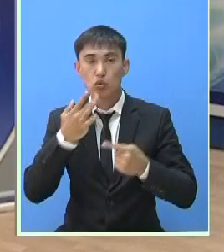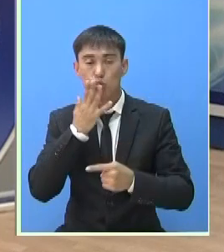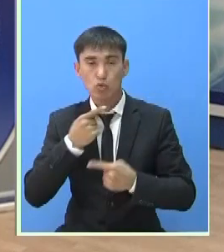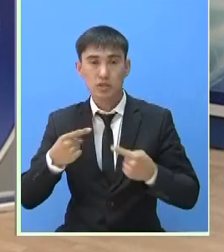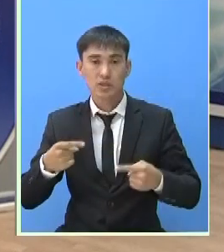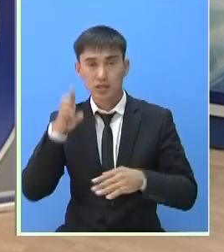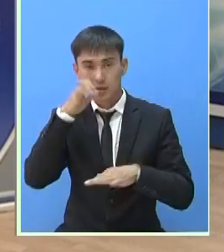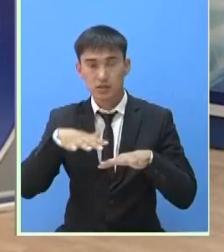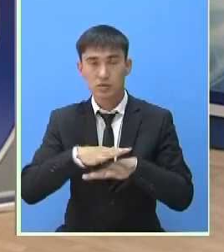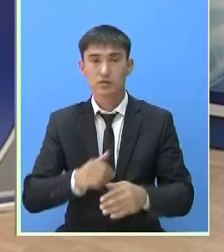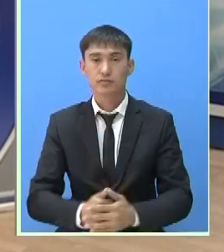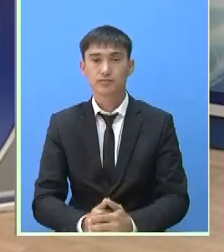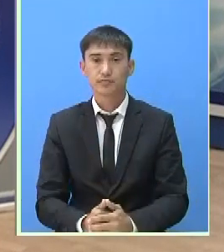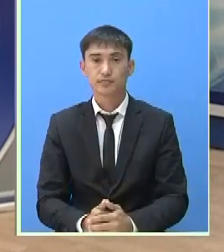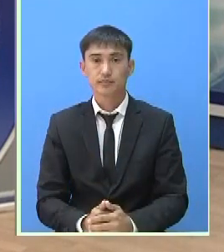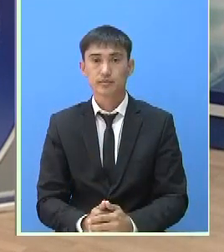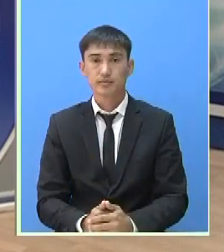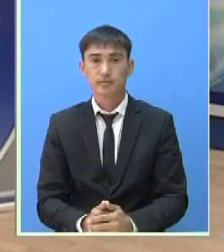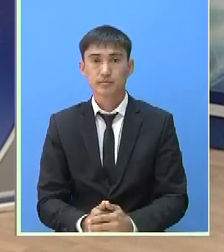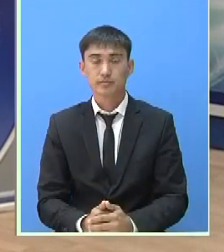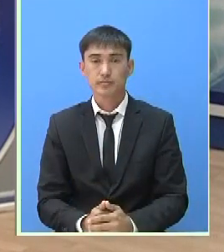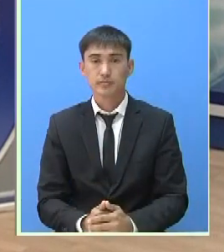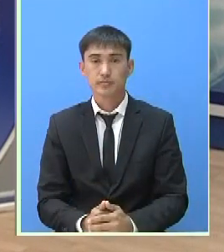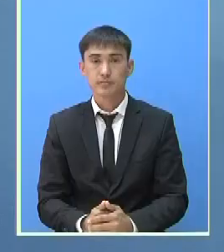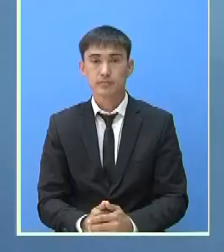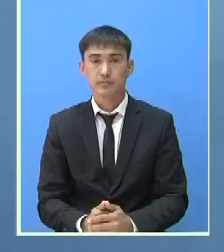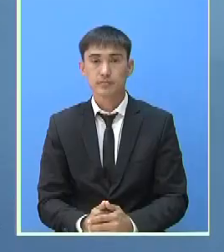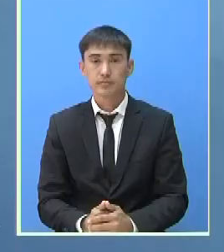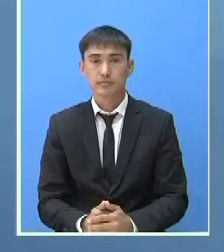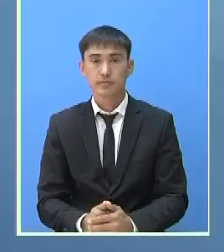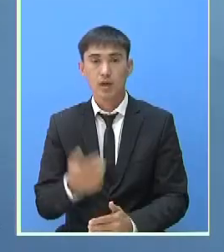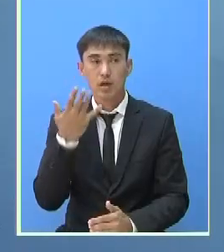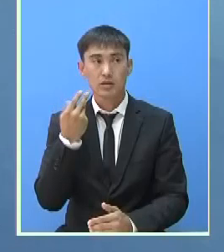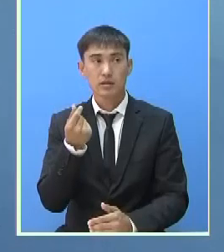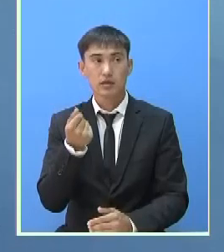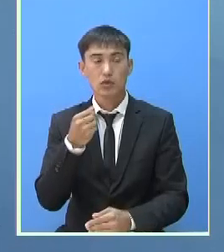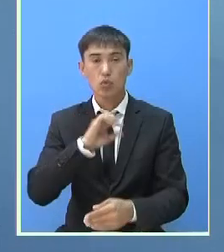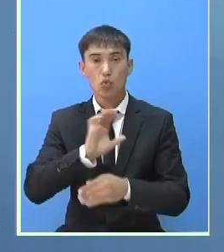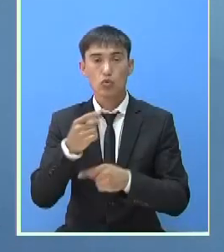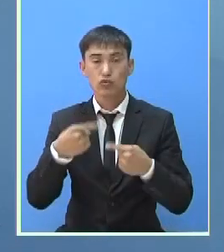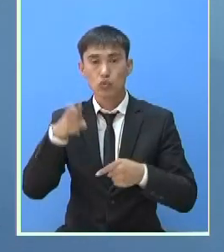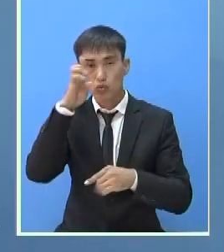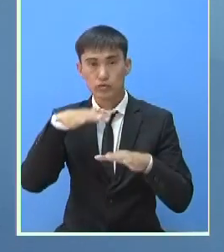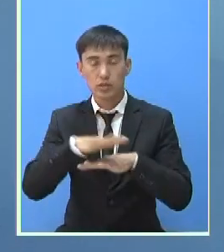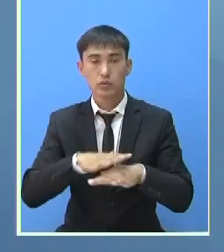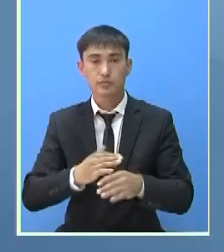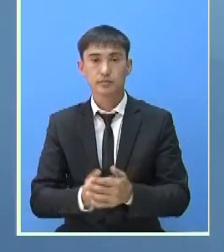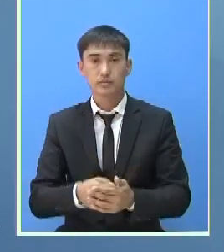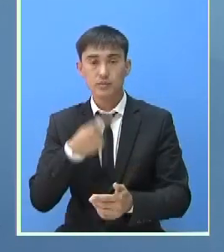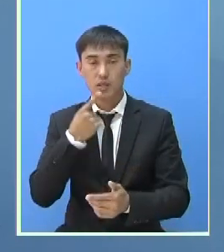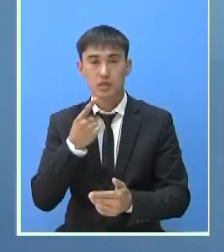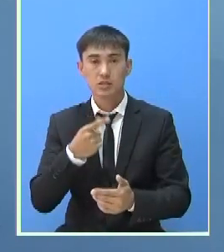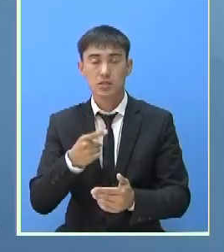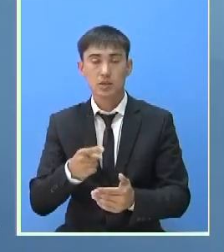не наши граждане, а иностранцы. Иностранные граждане. Замечательно. Просто замечательно, когда деньги уходят в другую страну. Скажите,